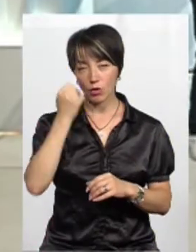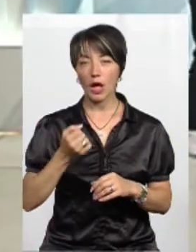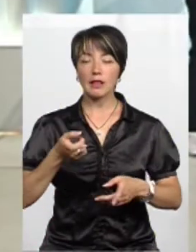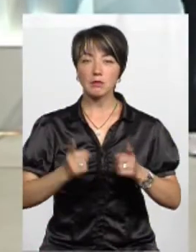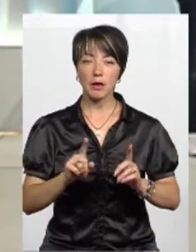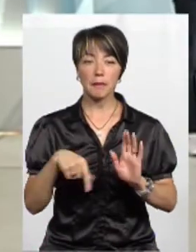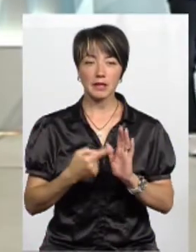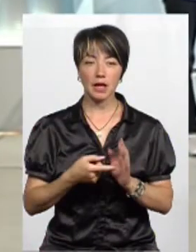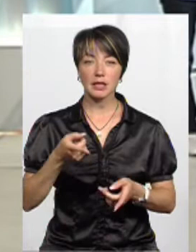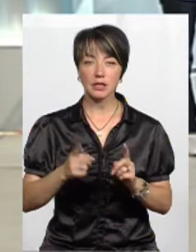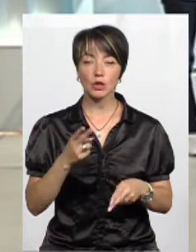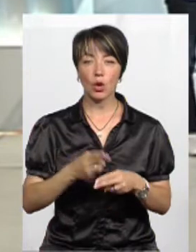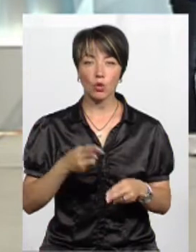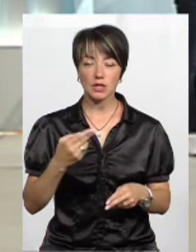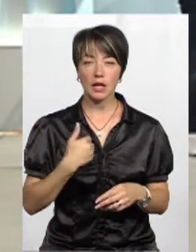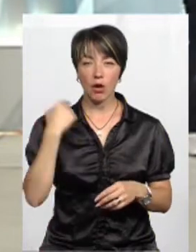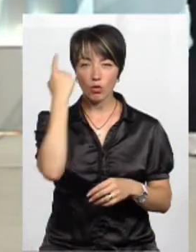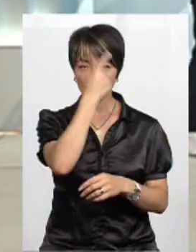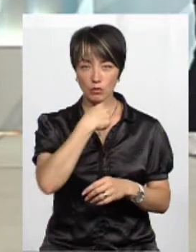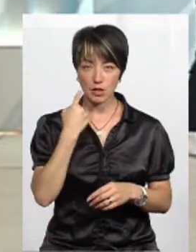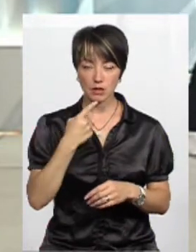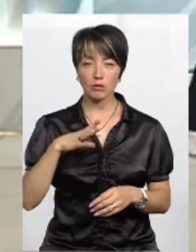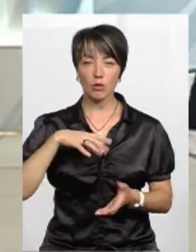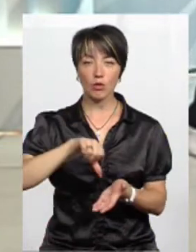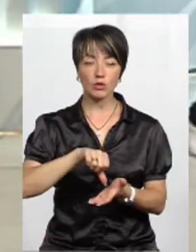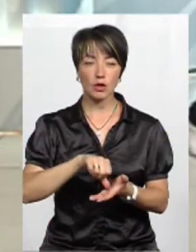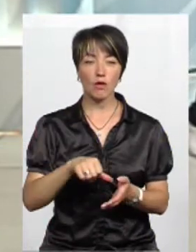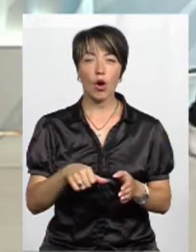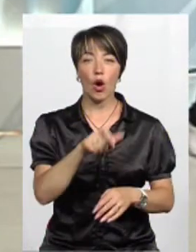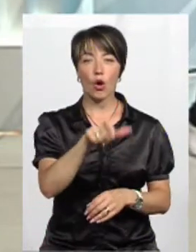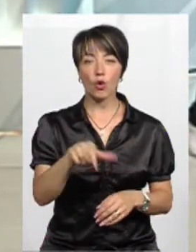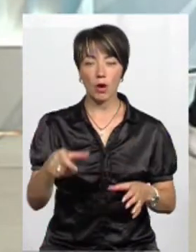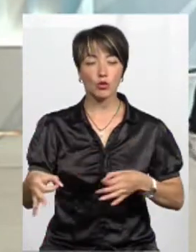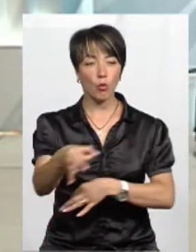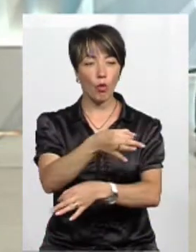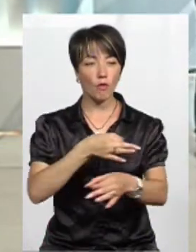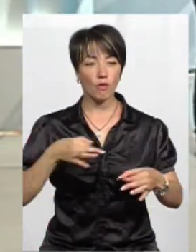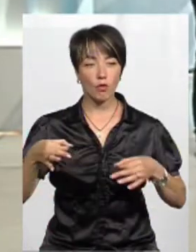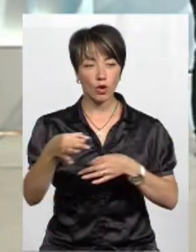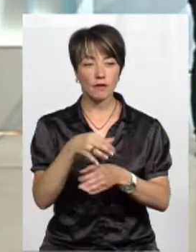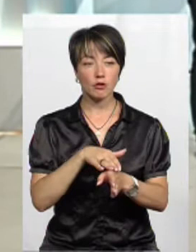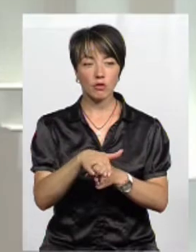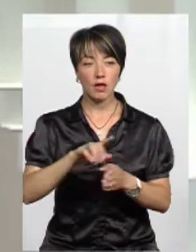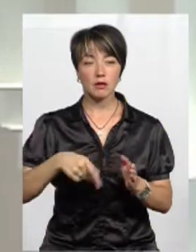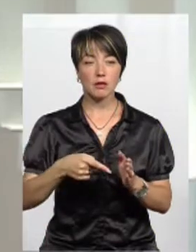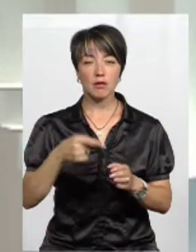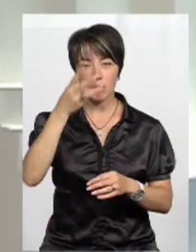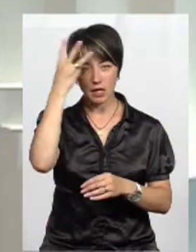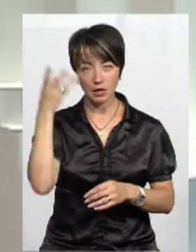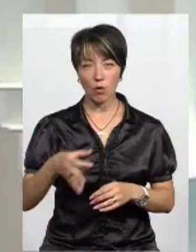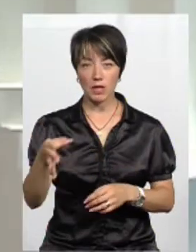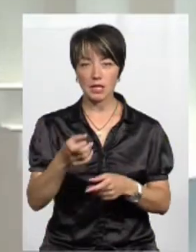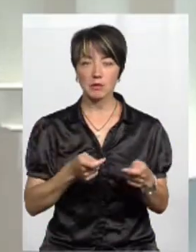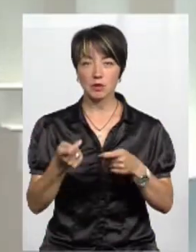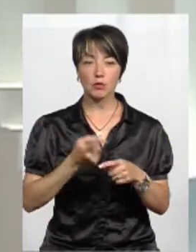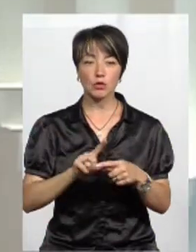Насправді, питання дійсно гостро стоїть, і я особисто брав участь в громадському засіданні, яке відбувалося в Хмельницькій обласній державній